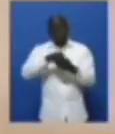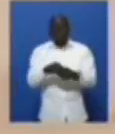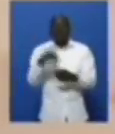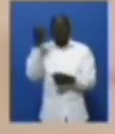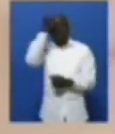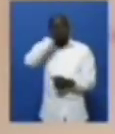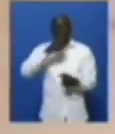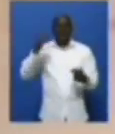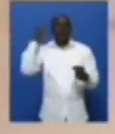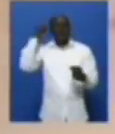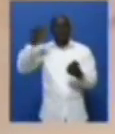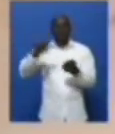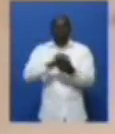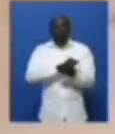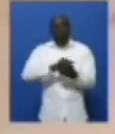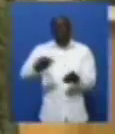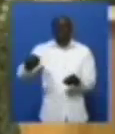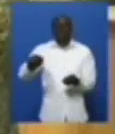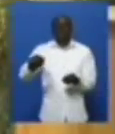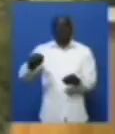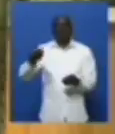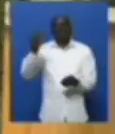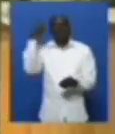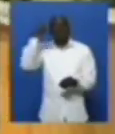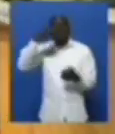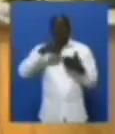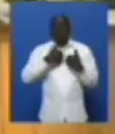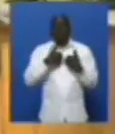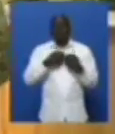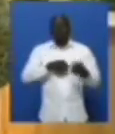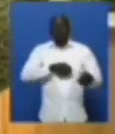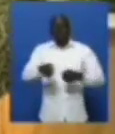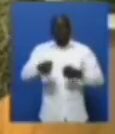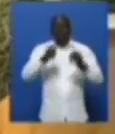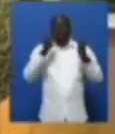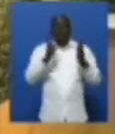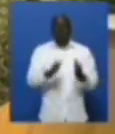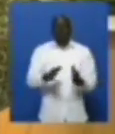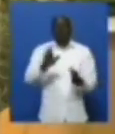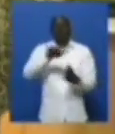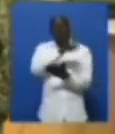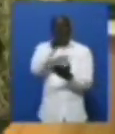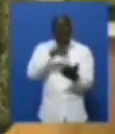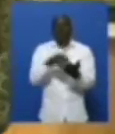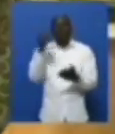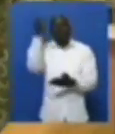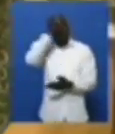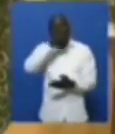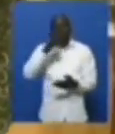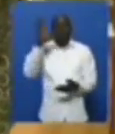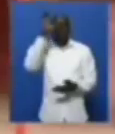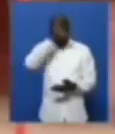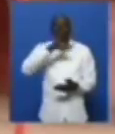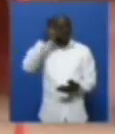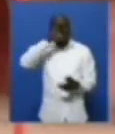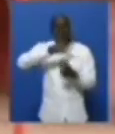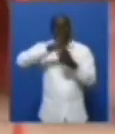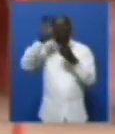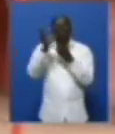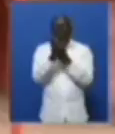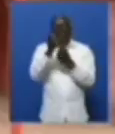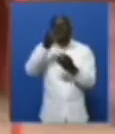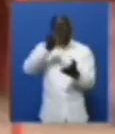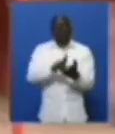à s'effacer. Bruno Doti Sanou est le directeur du CAD, le Centre africain de recherche pour une pratique culturelle de développement, un